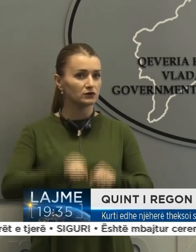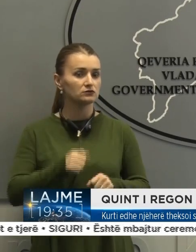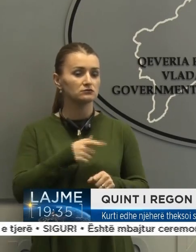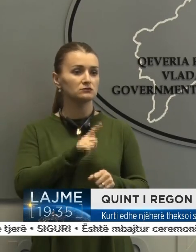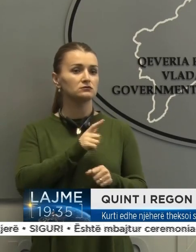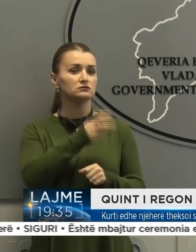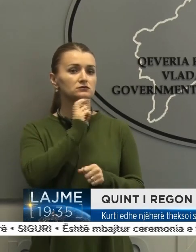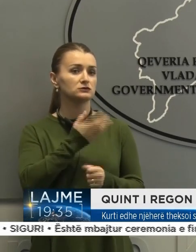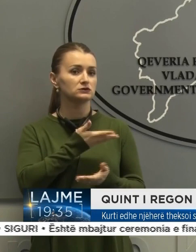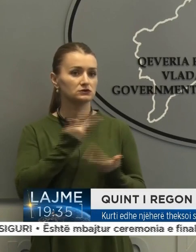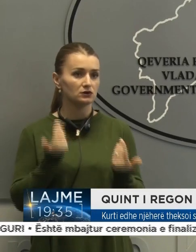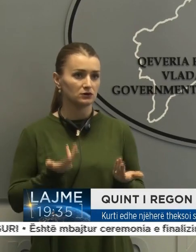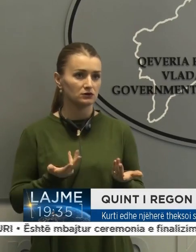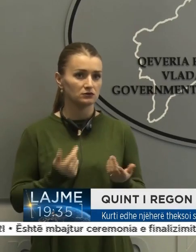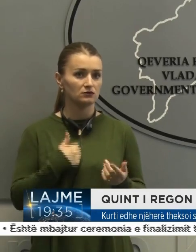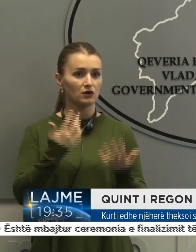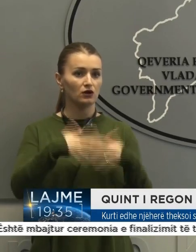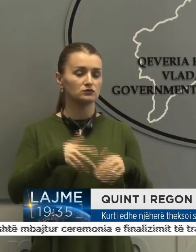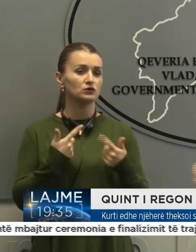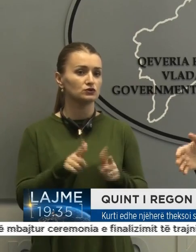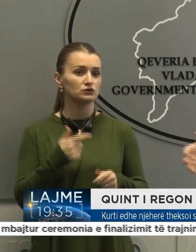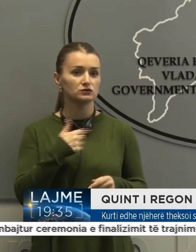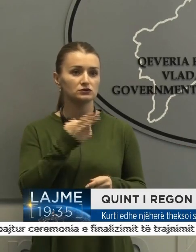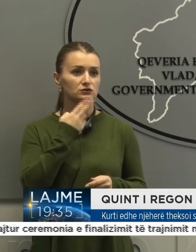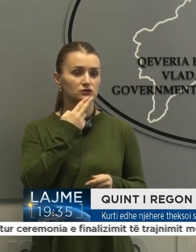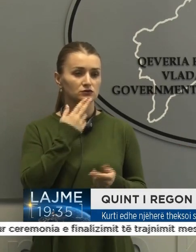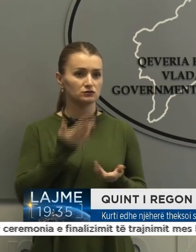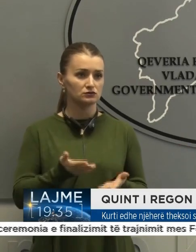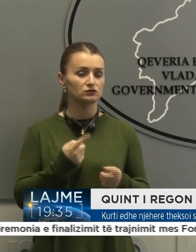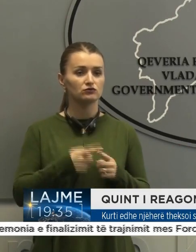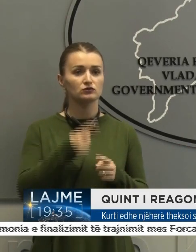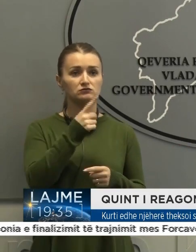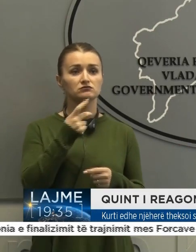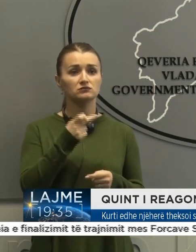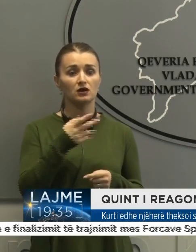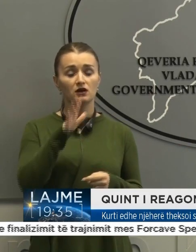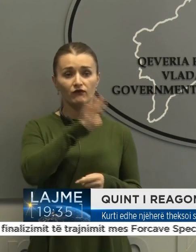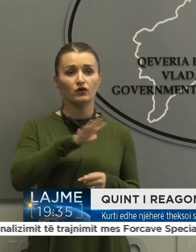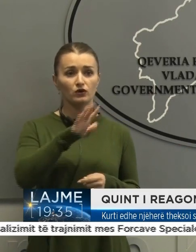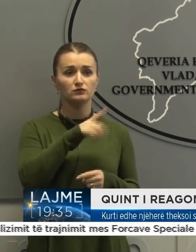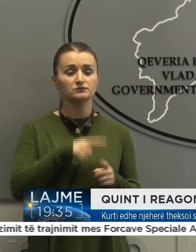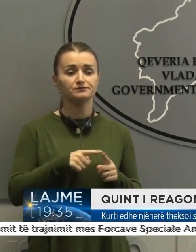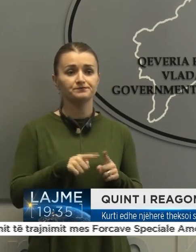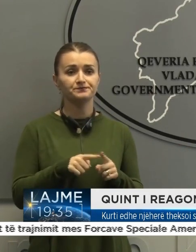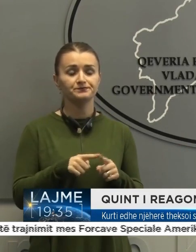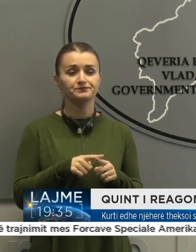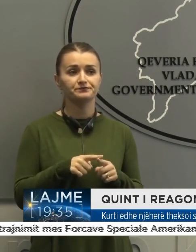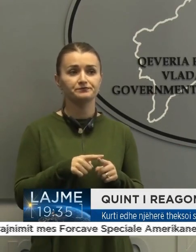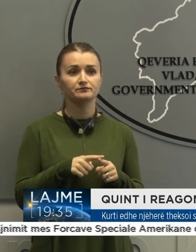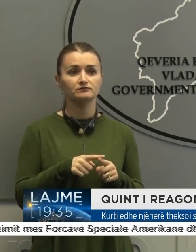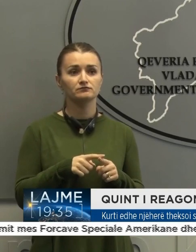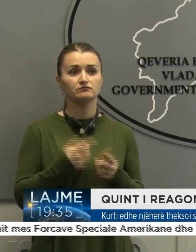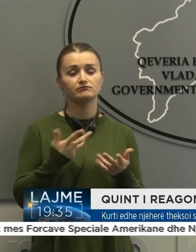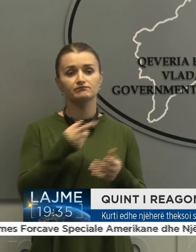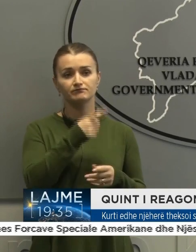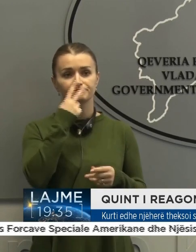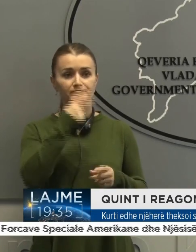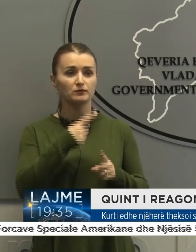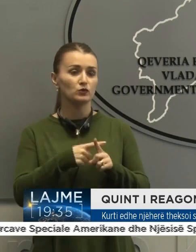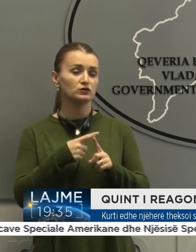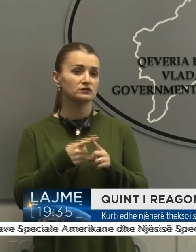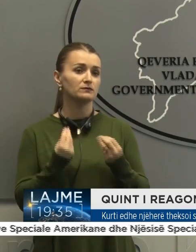kjo gjë nuk ka ndodhur. Bashkimi Evropian nuk ka qenë i lumtur me